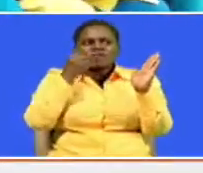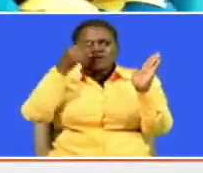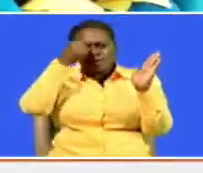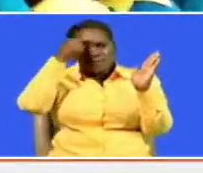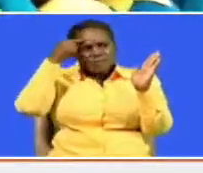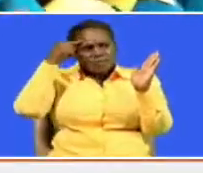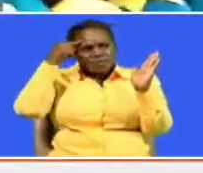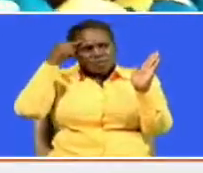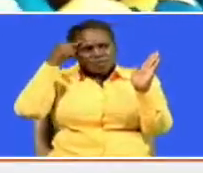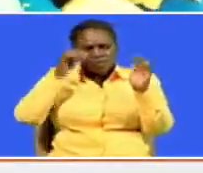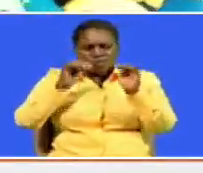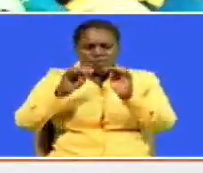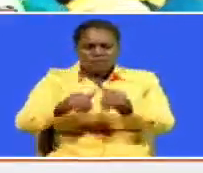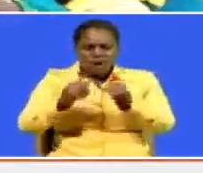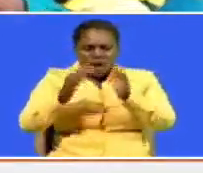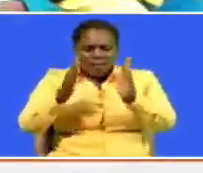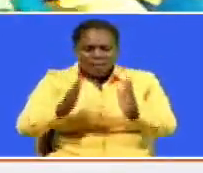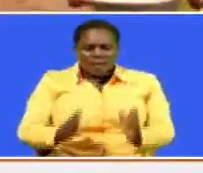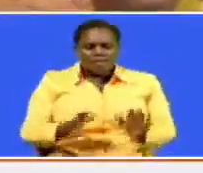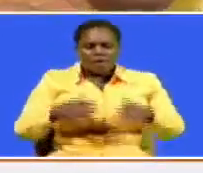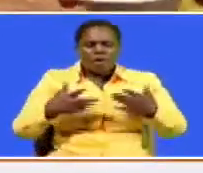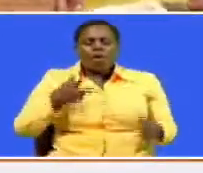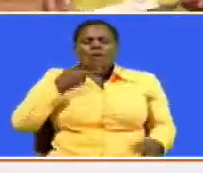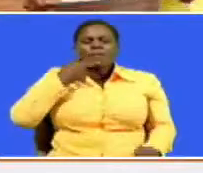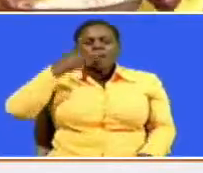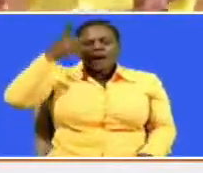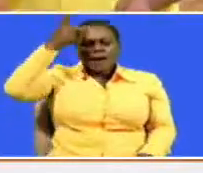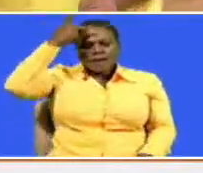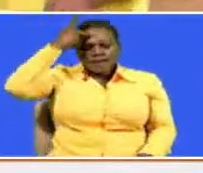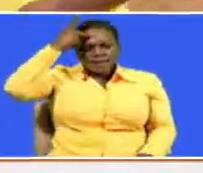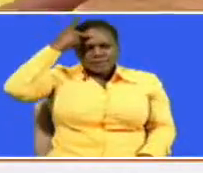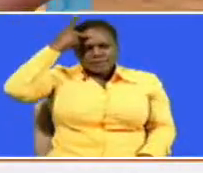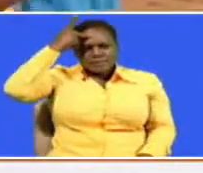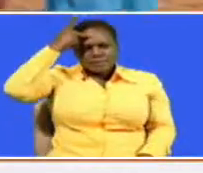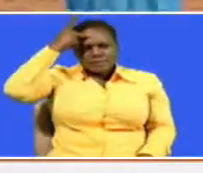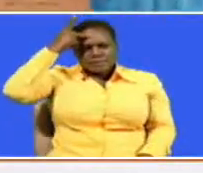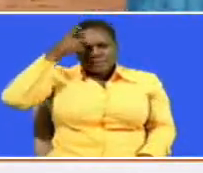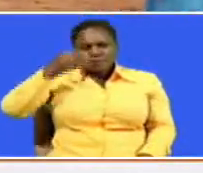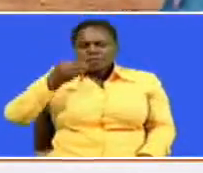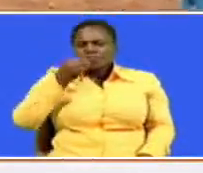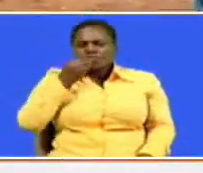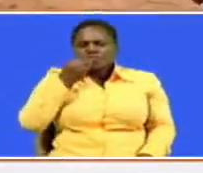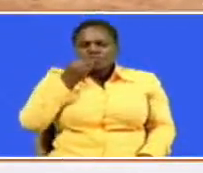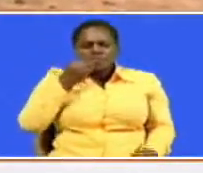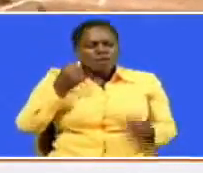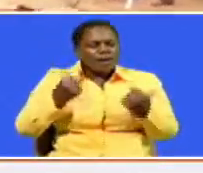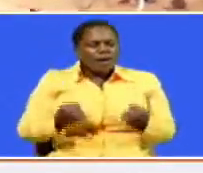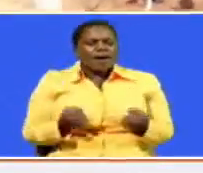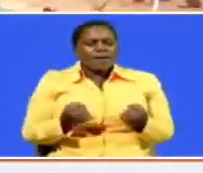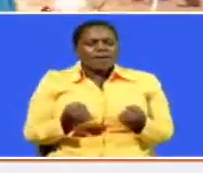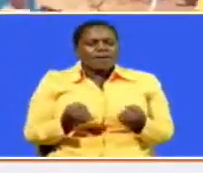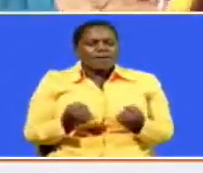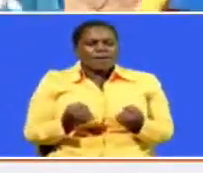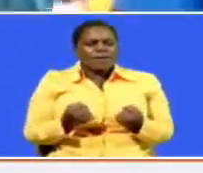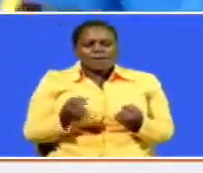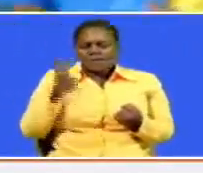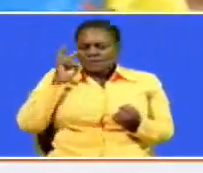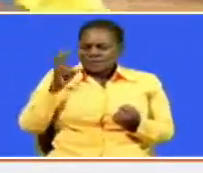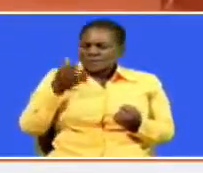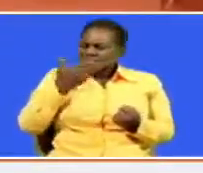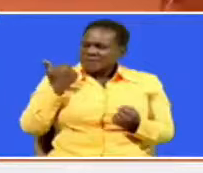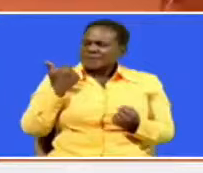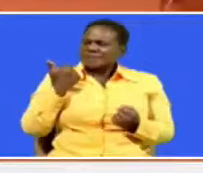sababu wakulima ama wazazi uwezo wao wa kutoa chakula kwa shule ulikuwa umepungua, na tukaonelea